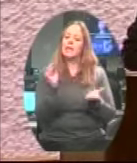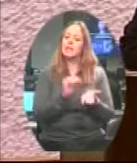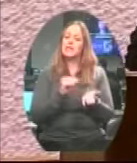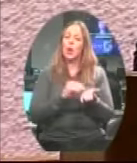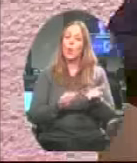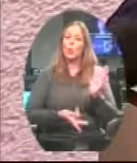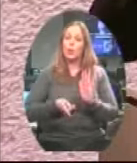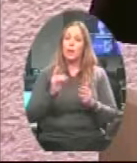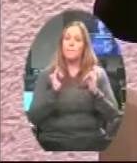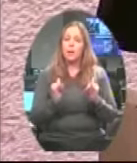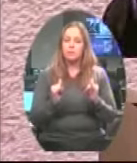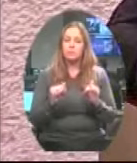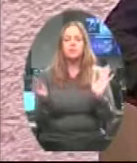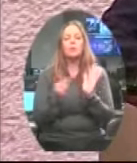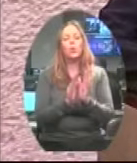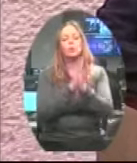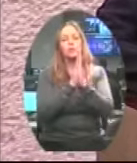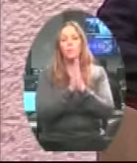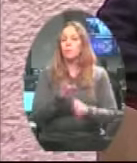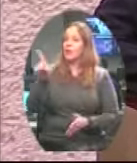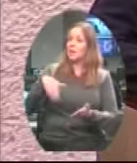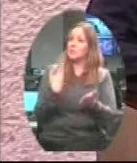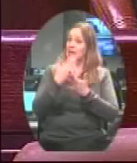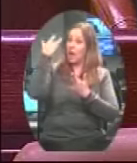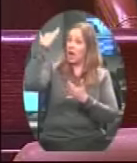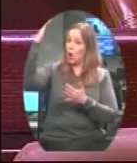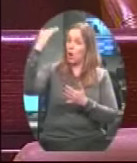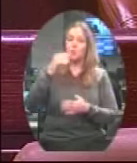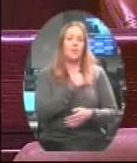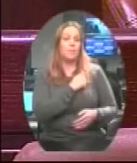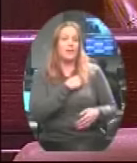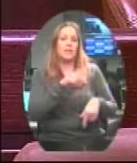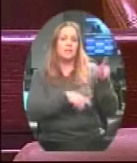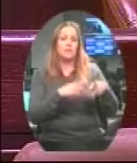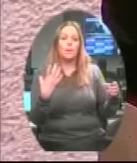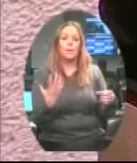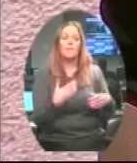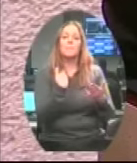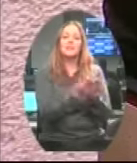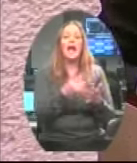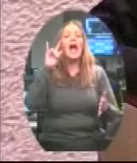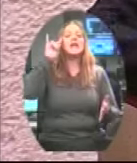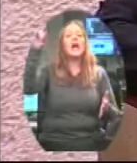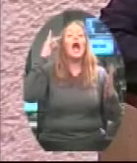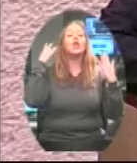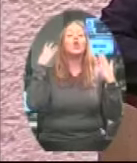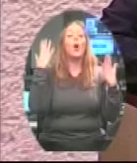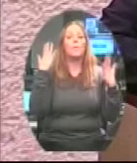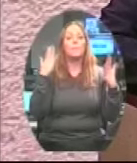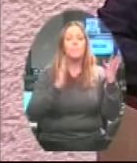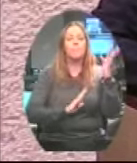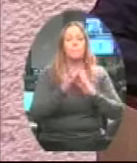האלה מתקווה. את מציעה חלום, ובנט לעתים מציע גיהנום, והבינום שהוא מציע היא מדינה ערבית